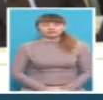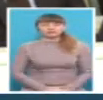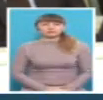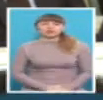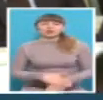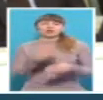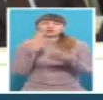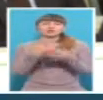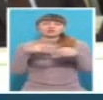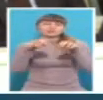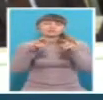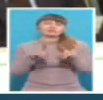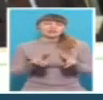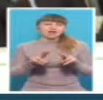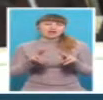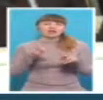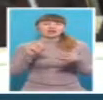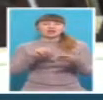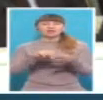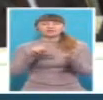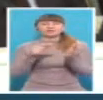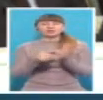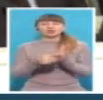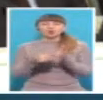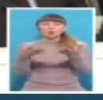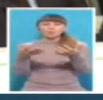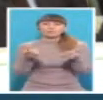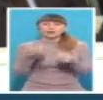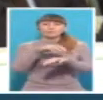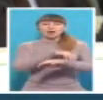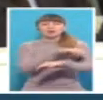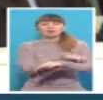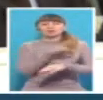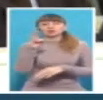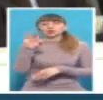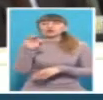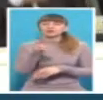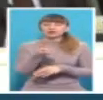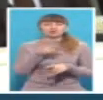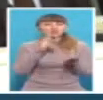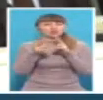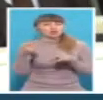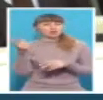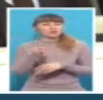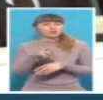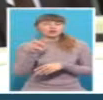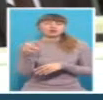көз жұма қарамауы тиіс. Әрдайым түйткілі тарқамаған проблемаларды шешуге атсалысып, оның ықпалын тигізуі